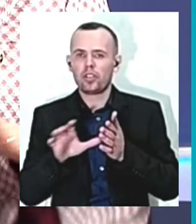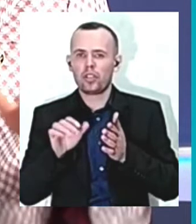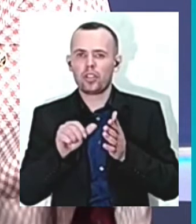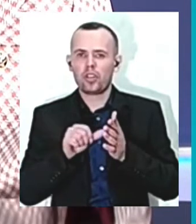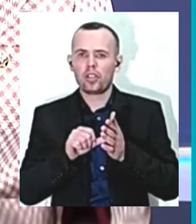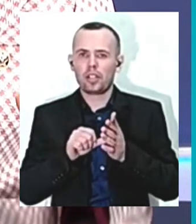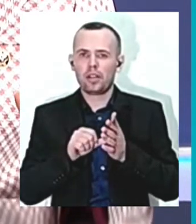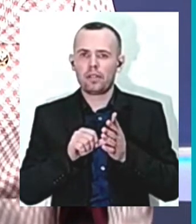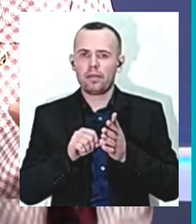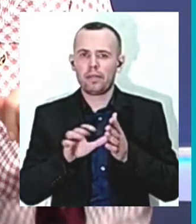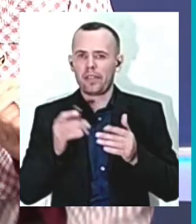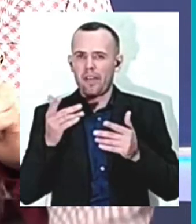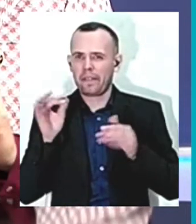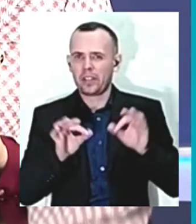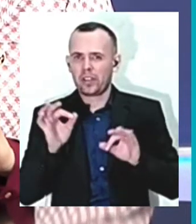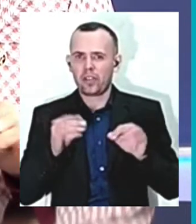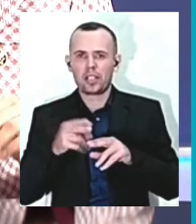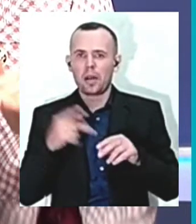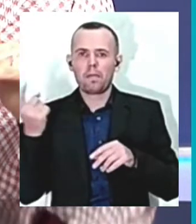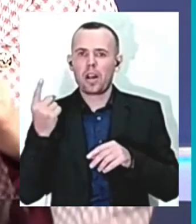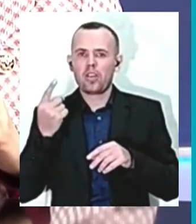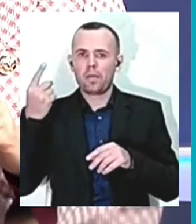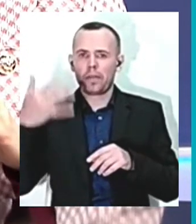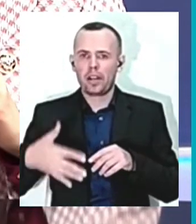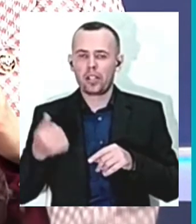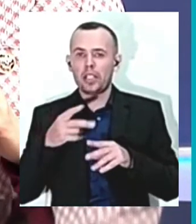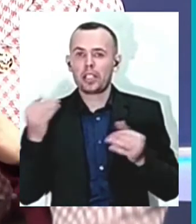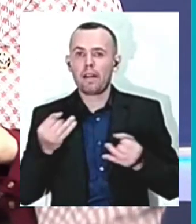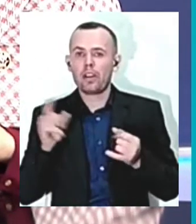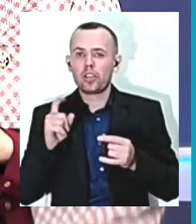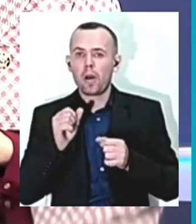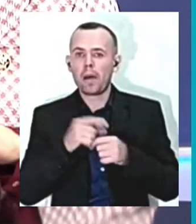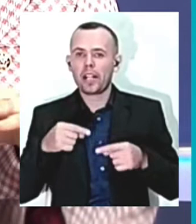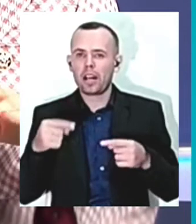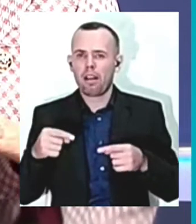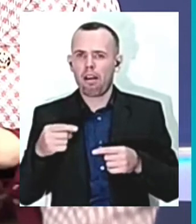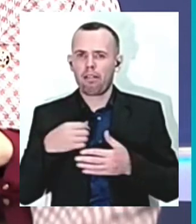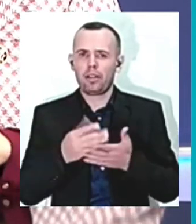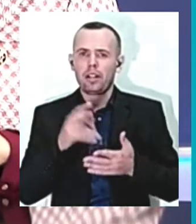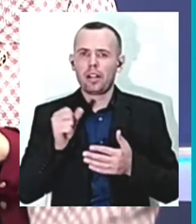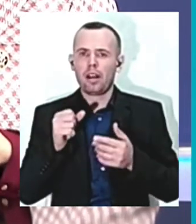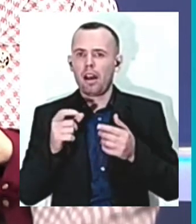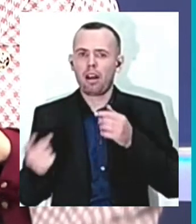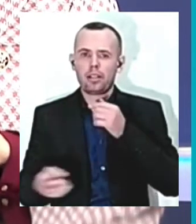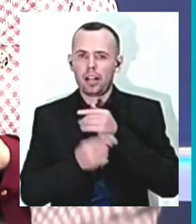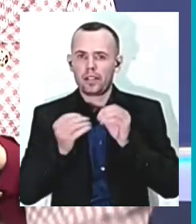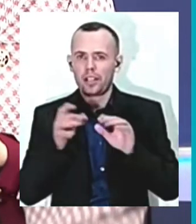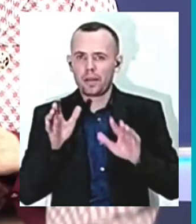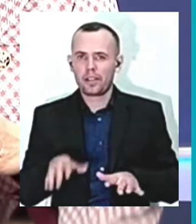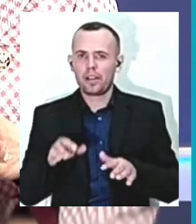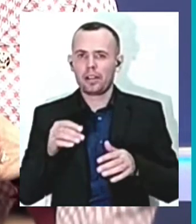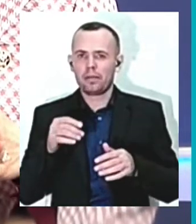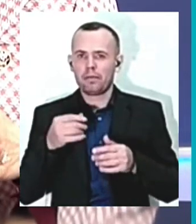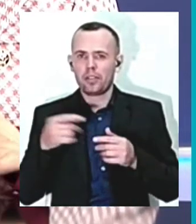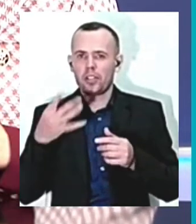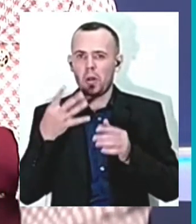54-57%. Це перші 5 позицій. І цікаво, що матеріальне забезпечення аж на останньому 10-му місці з позначкою 47%.